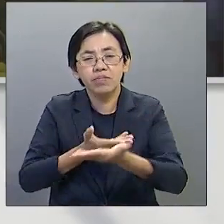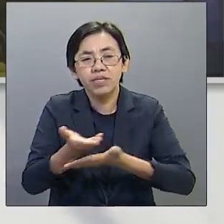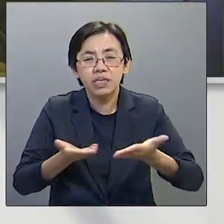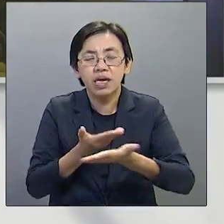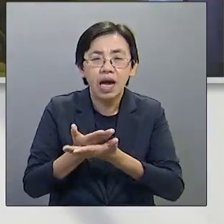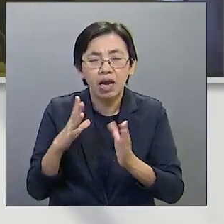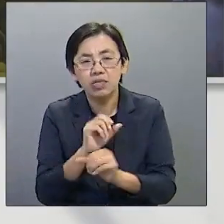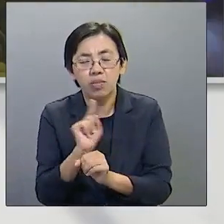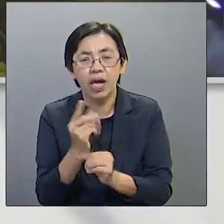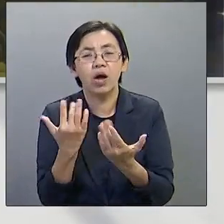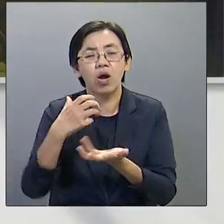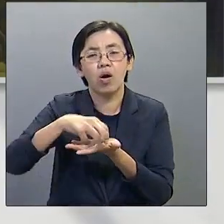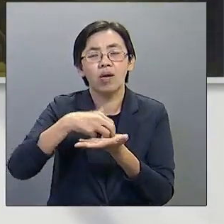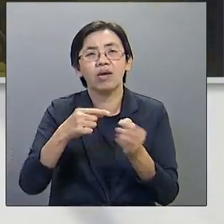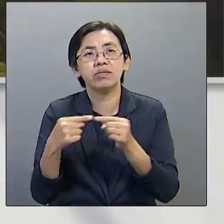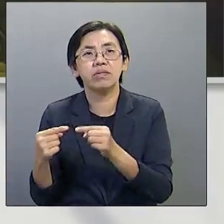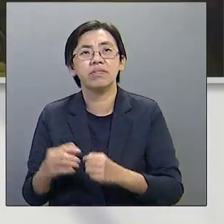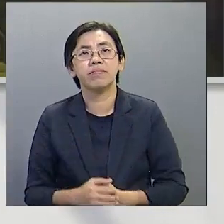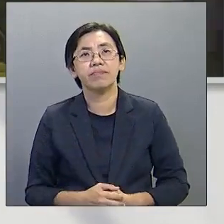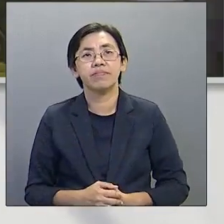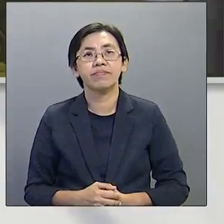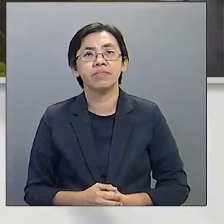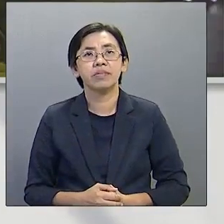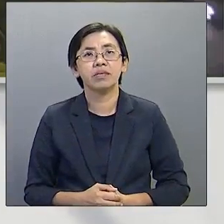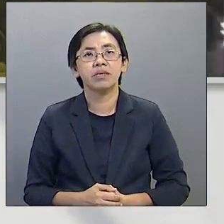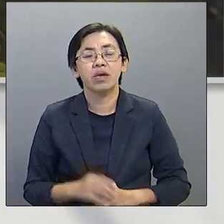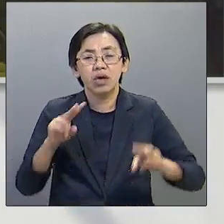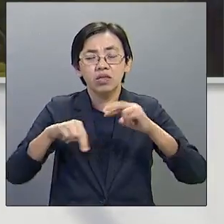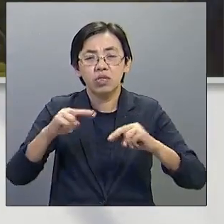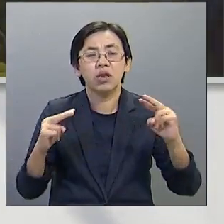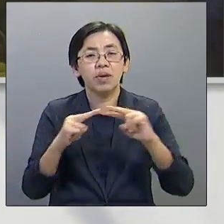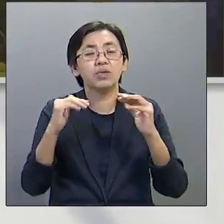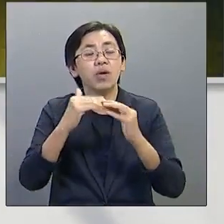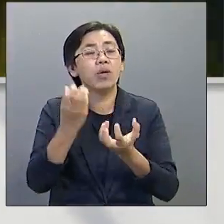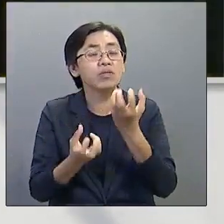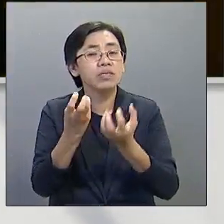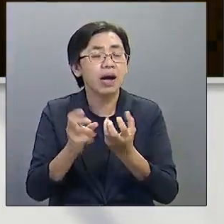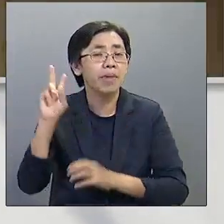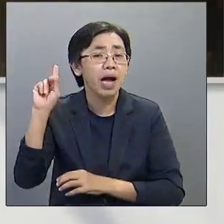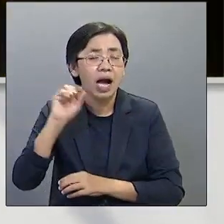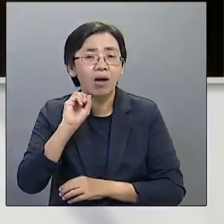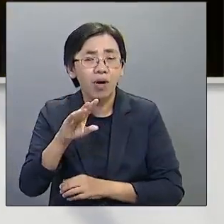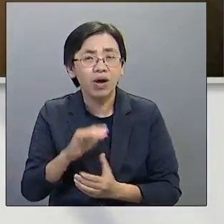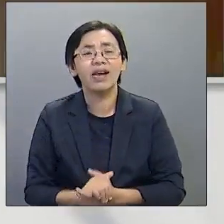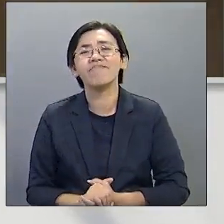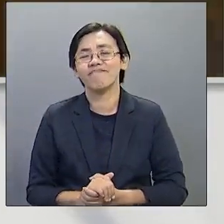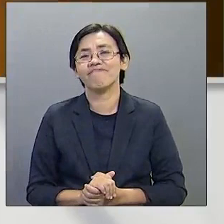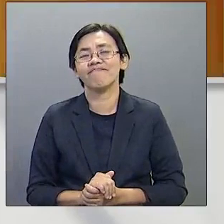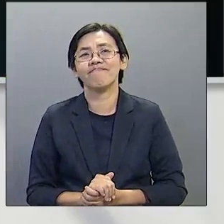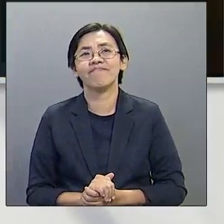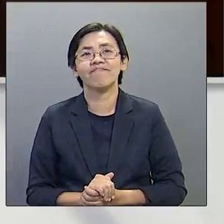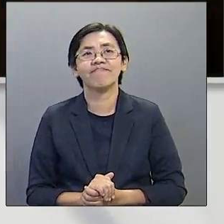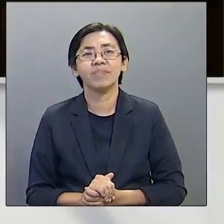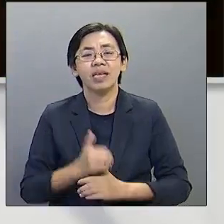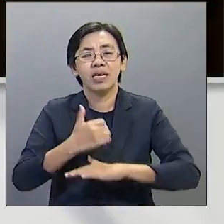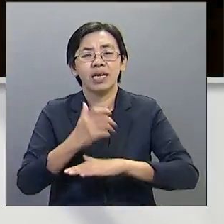เดี๋ยวคงจะมีรายละเอียดออกมาค่ะแต่การตรวจสอบไปยังกระทรวงยุติธรรมแหล่งข่าวเปิดเผยนะคะว่าคุณไตรฤทธิ์เตมหิวงศ์อ